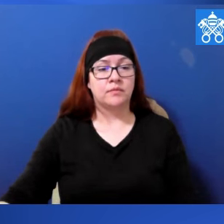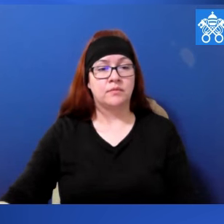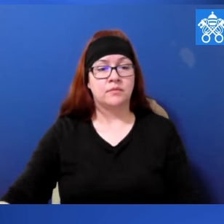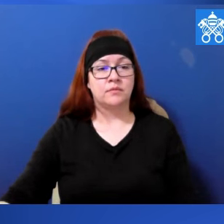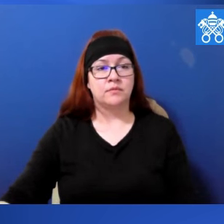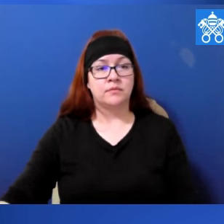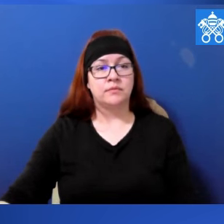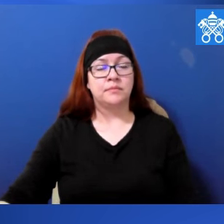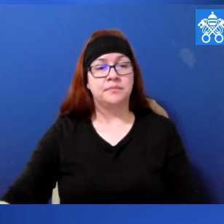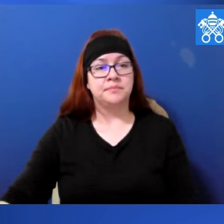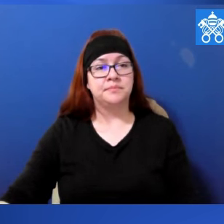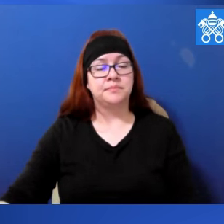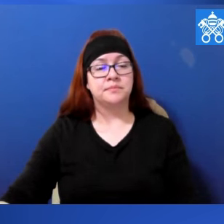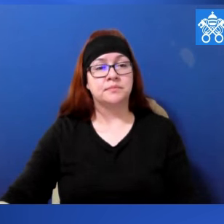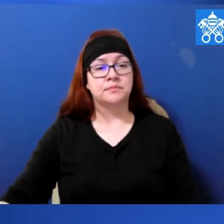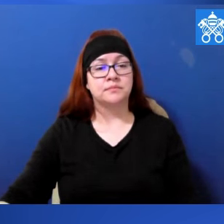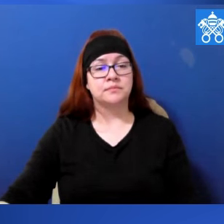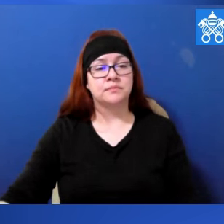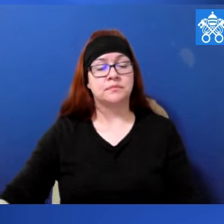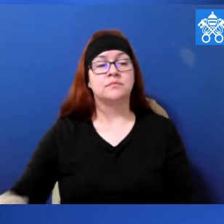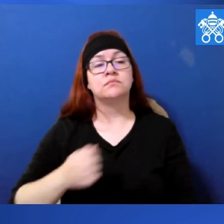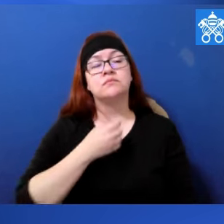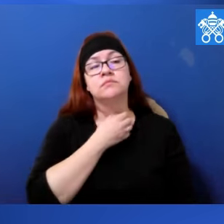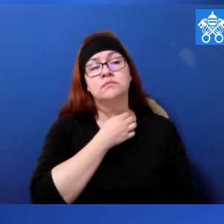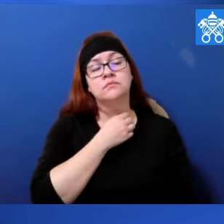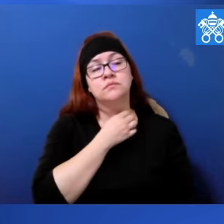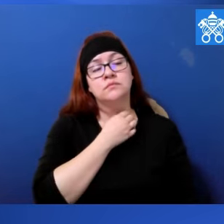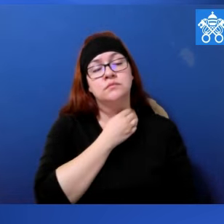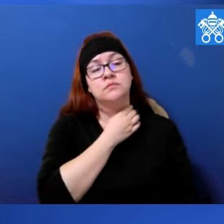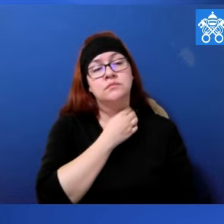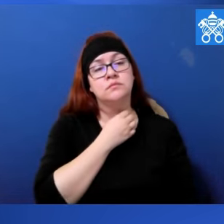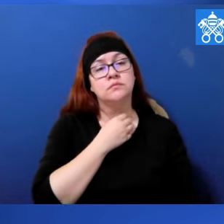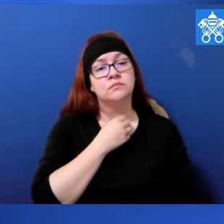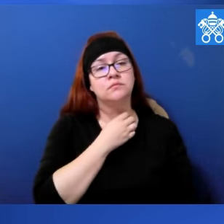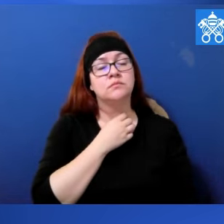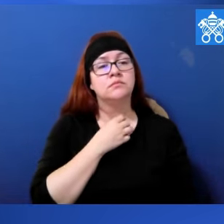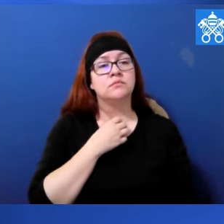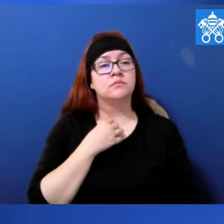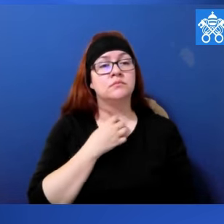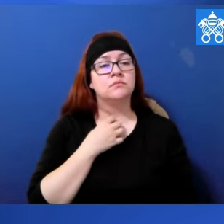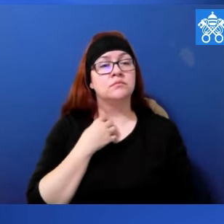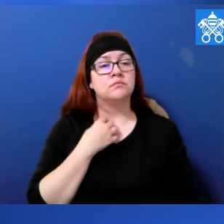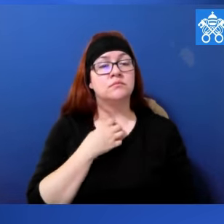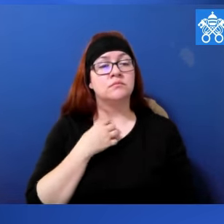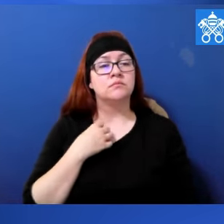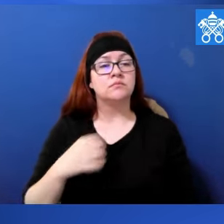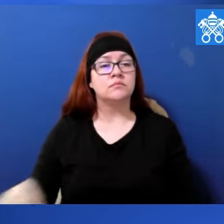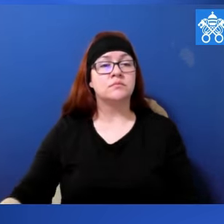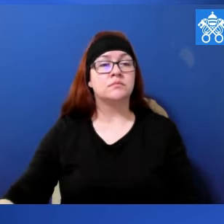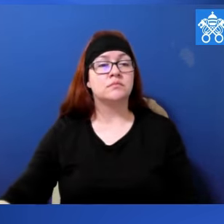هي أيضا كل المناطق الخطرة مثل الغابات والأدغال والسهوب، حيث يسير